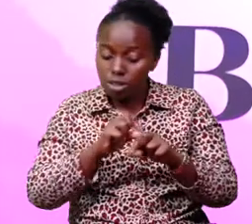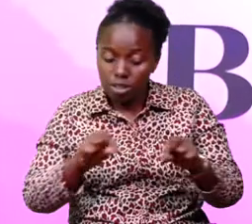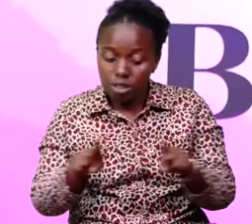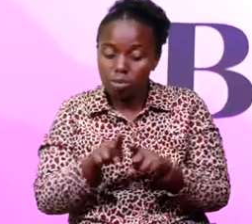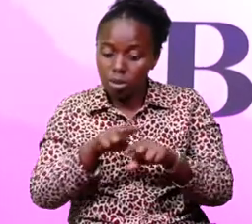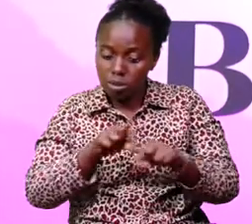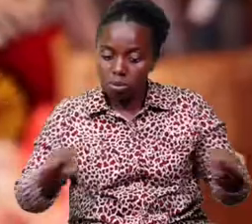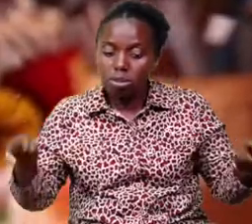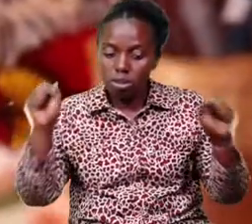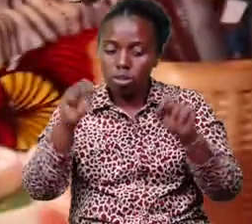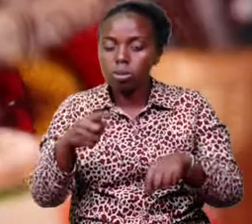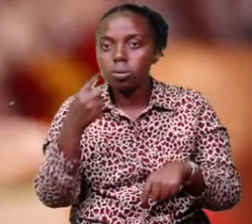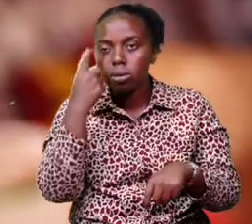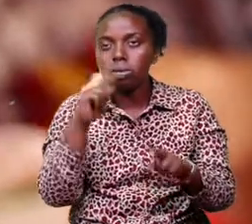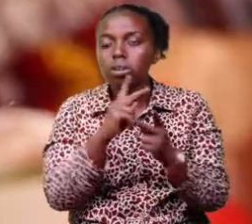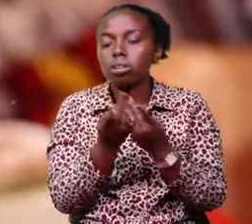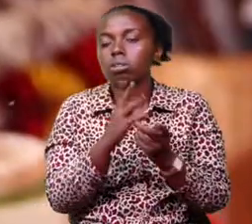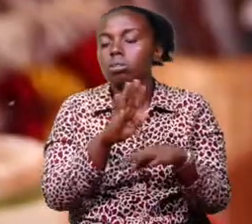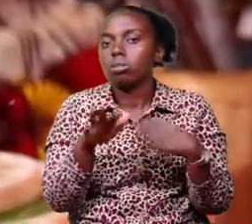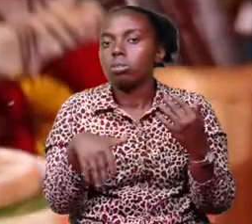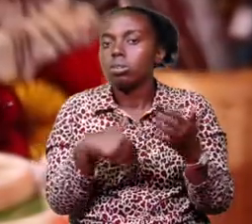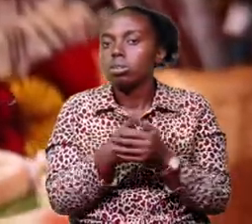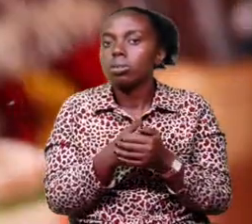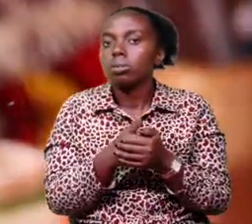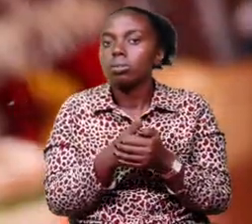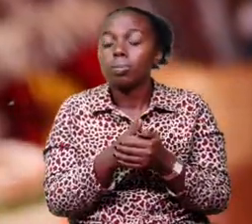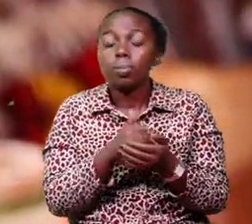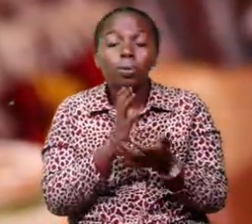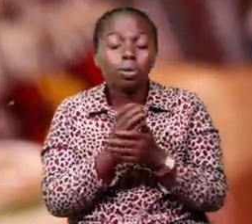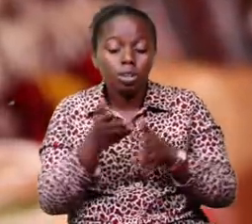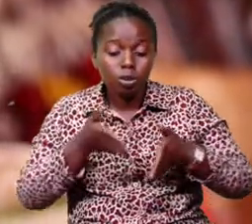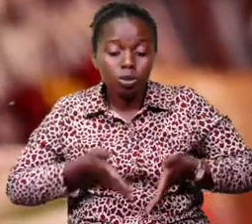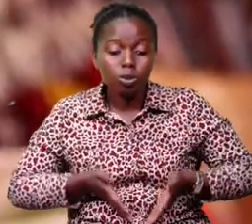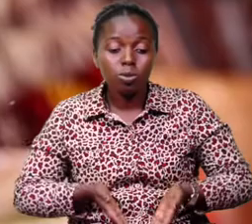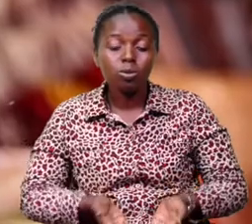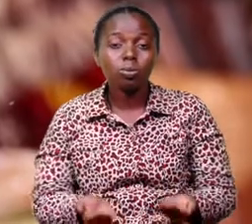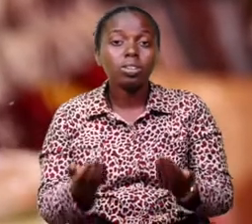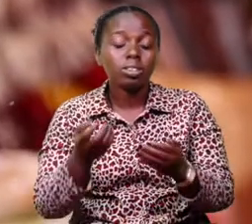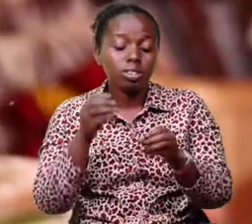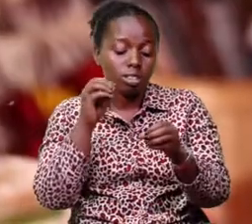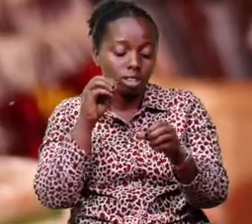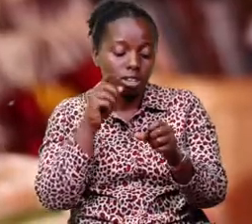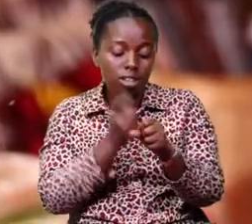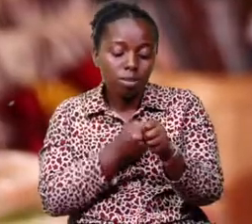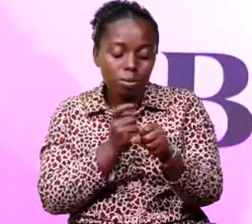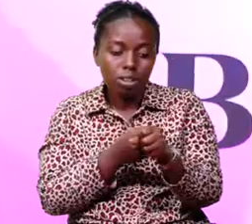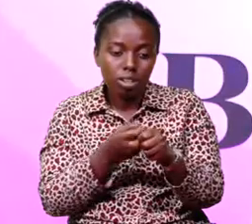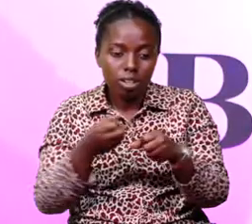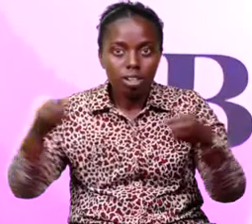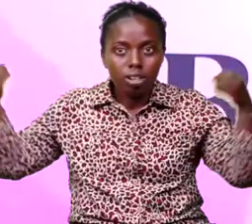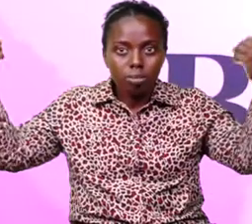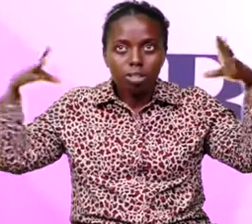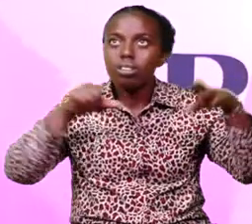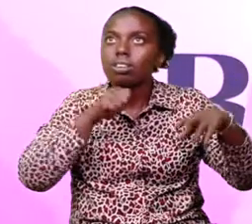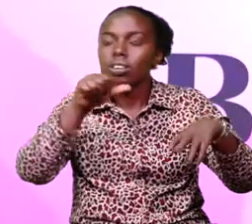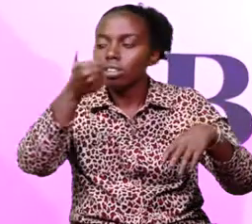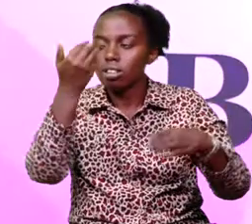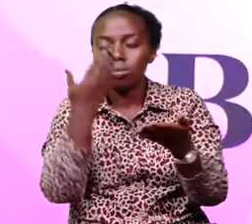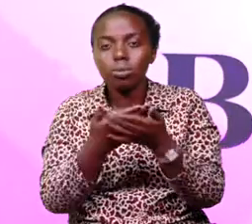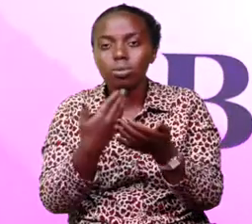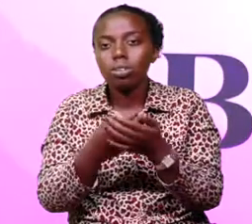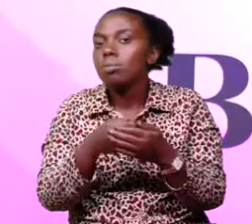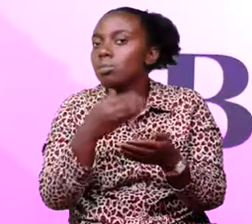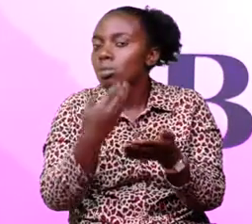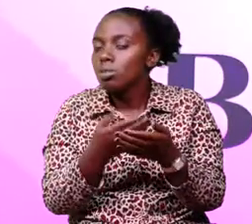kubona ahantu hose bityo rero kugira ngo nanone tubyaze ibirayi amashanyarazi nta kindi